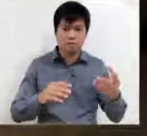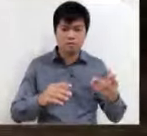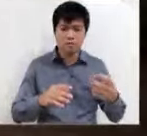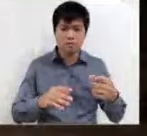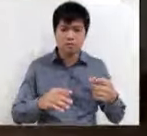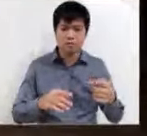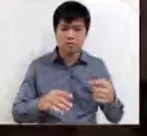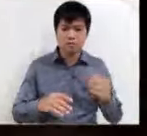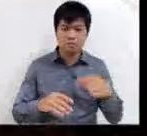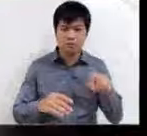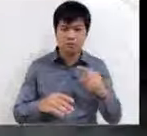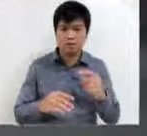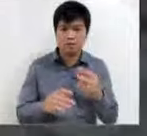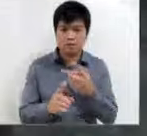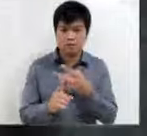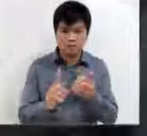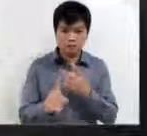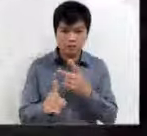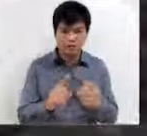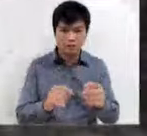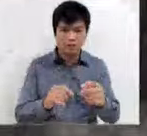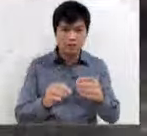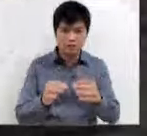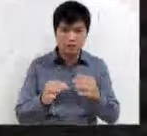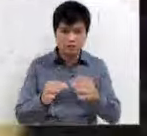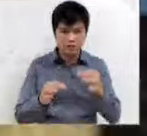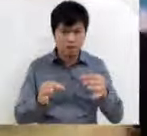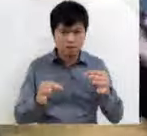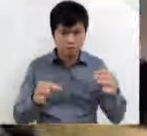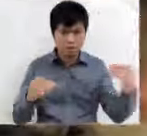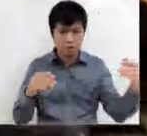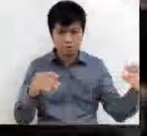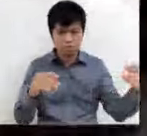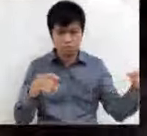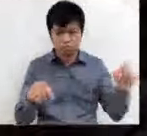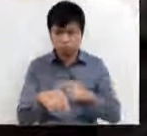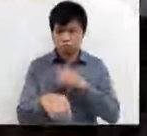Pero habang patagal ng patagal ang giyera, maraming buhay ang nawawala.